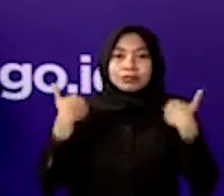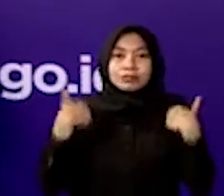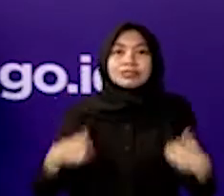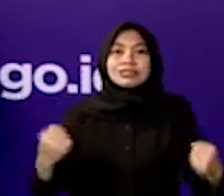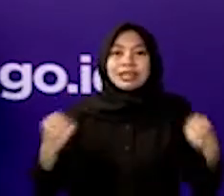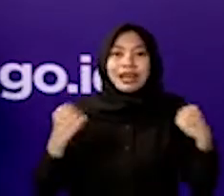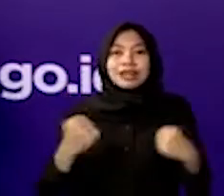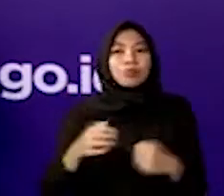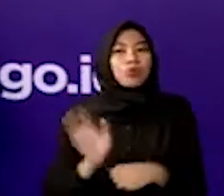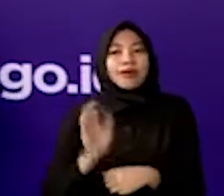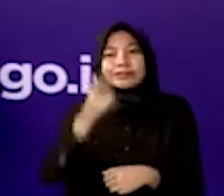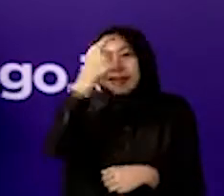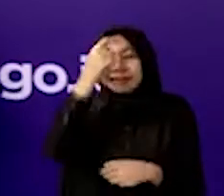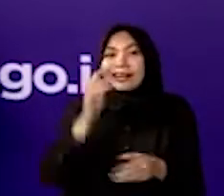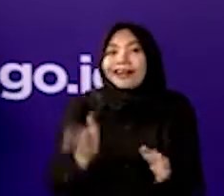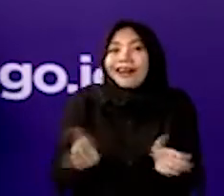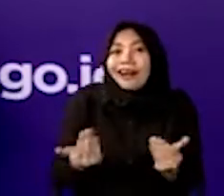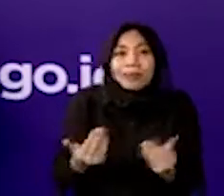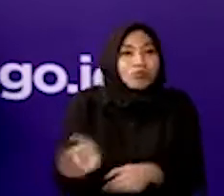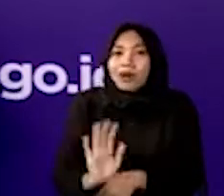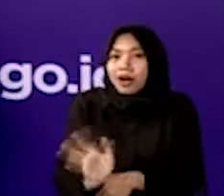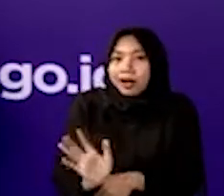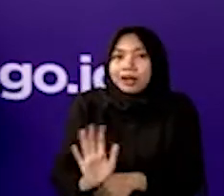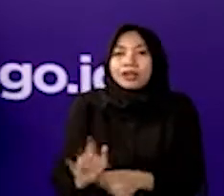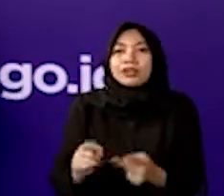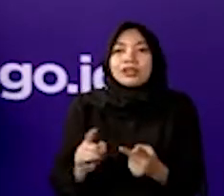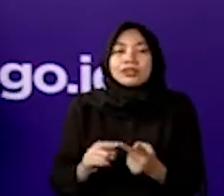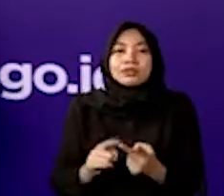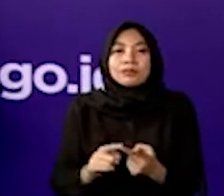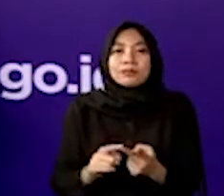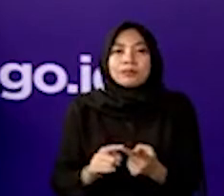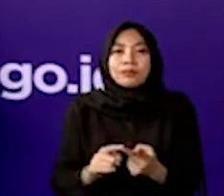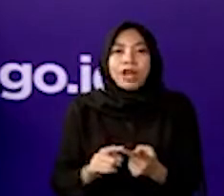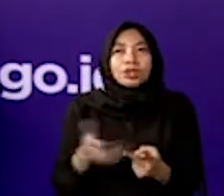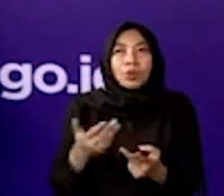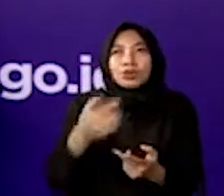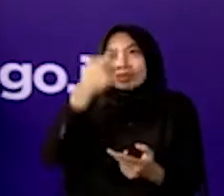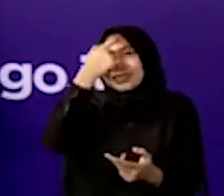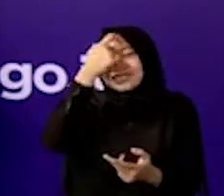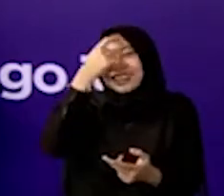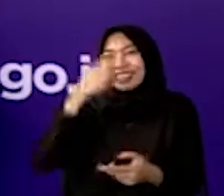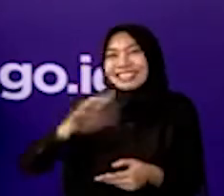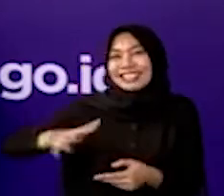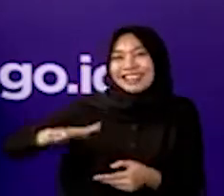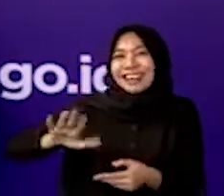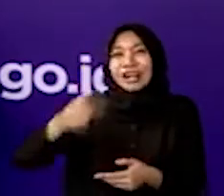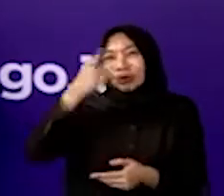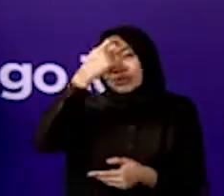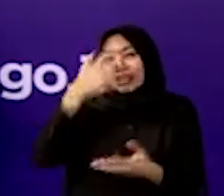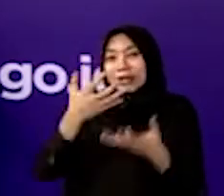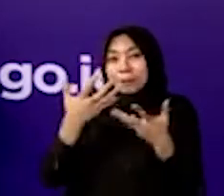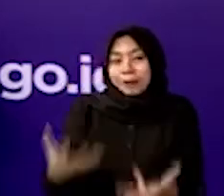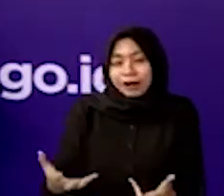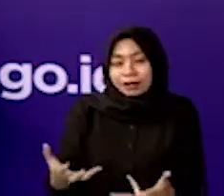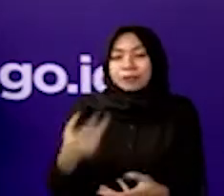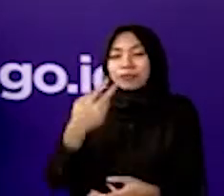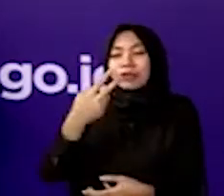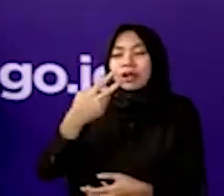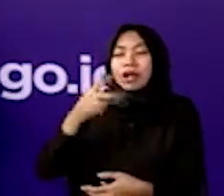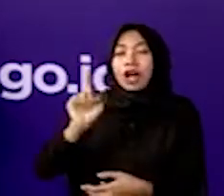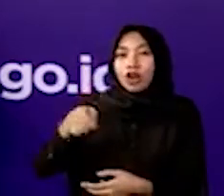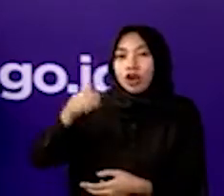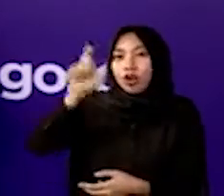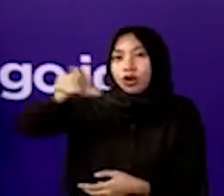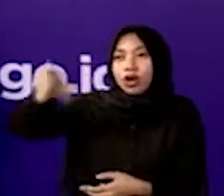kondisi gejala ringan kemudian menuju ke sedang dan berat maka kita harapkan pada posisi gejala ringan